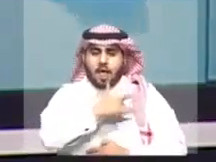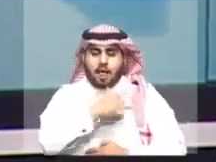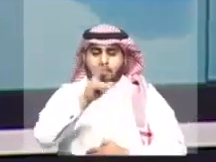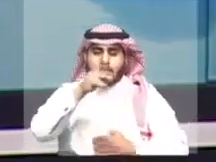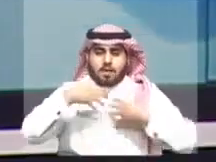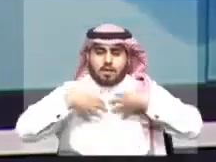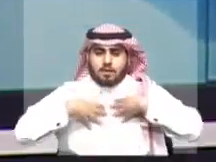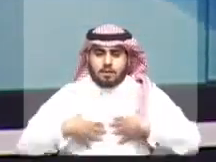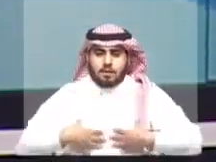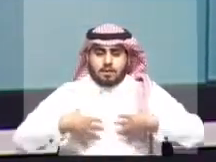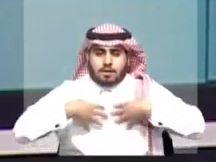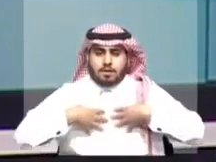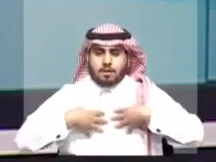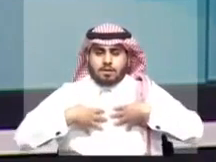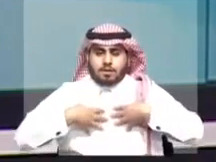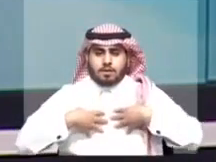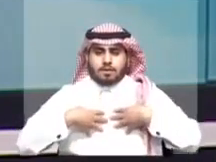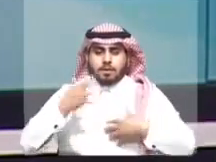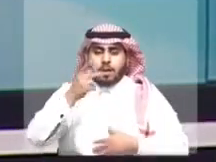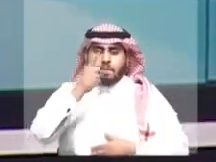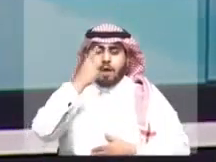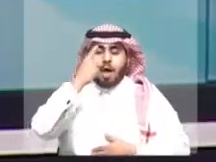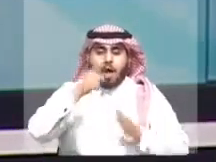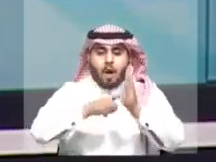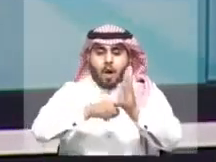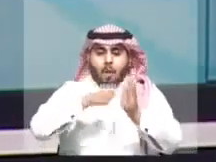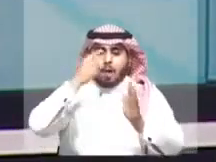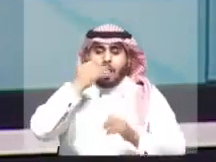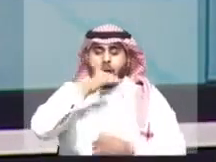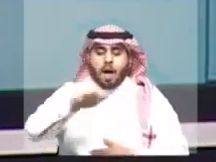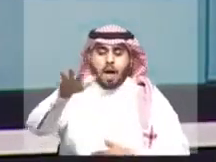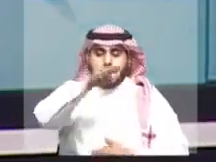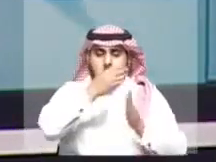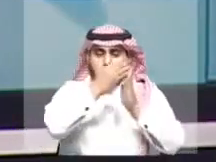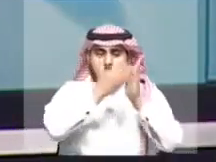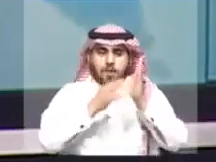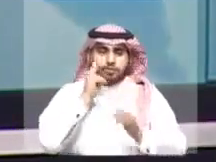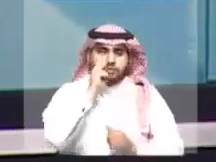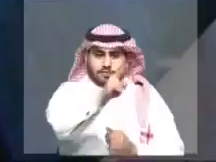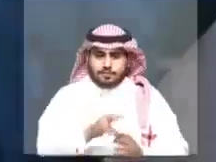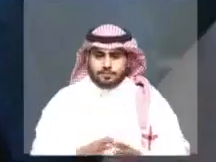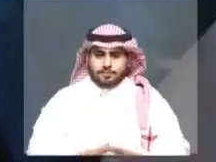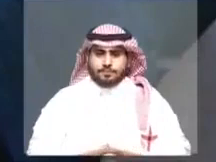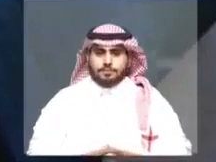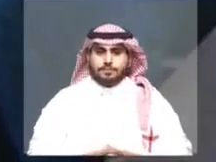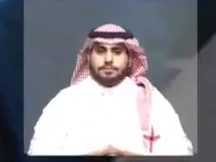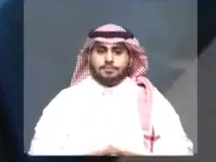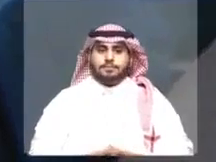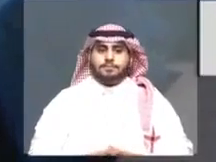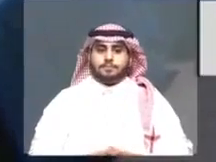ورئتين سويا في عملية تعد النوعية على مستوى الشرق الأوسط. نتابع.